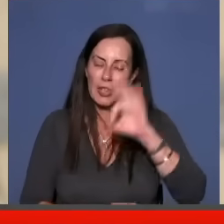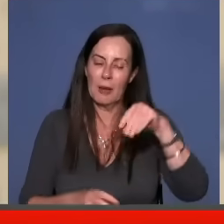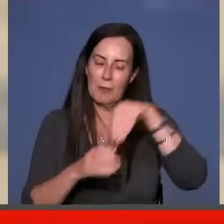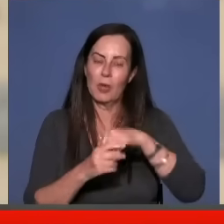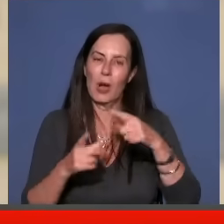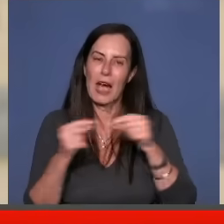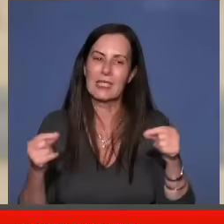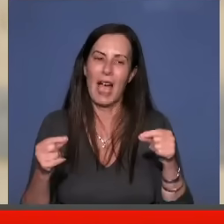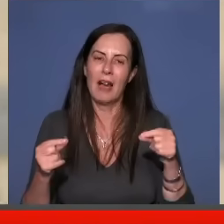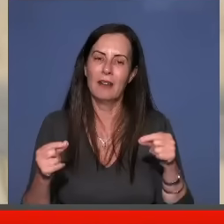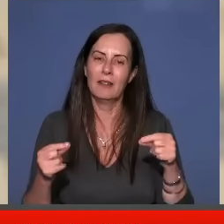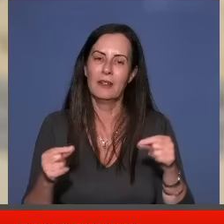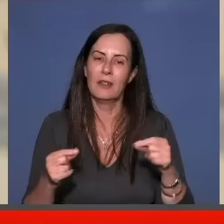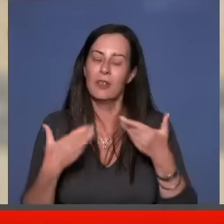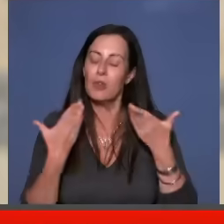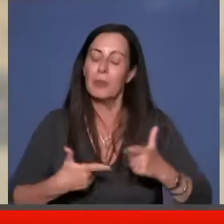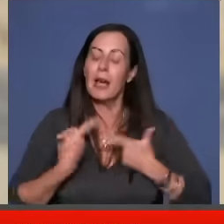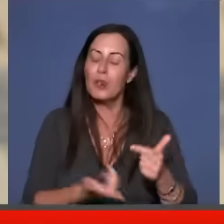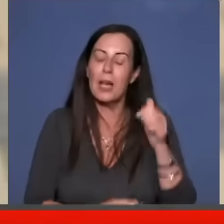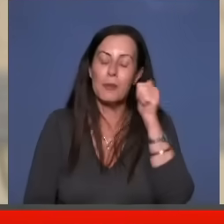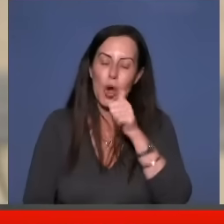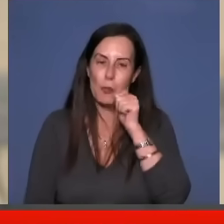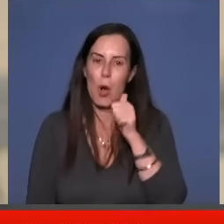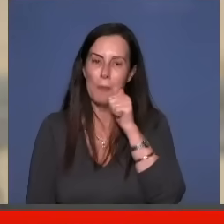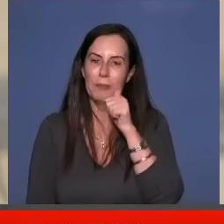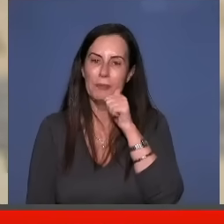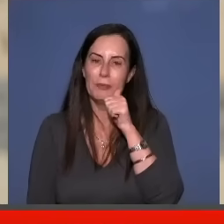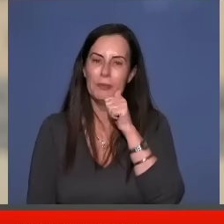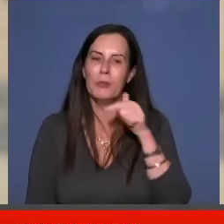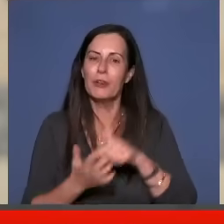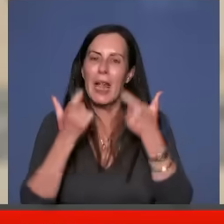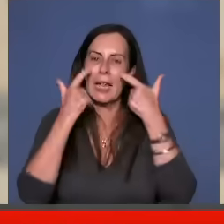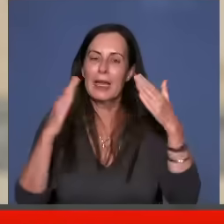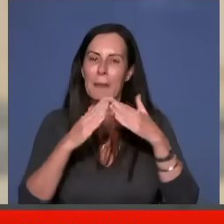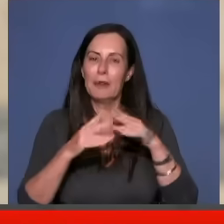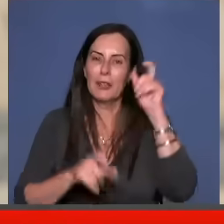ברצועה, שמכירים את החיים שלהם יום-יום שמה, רק